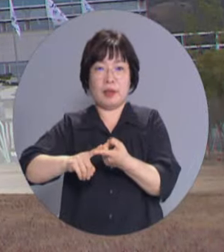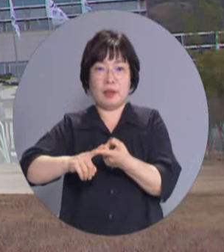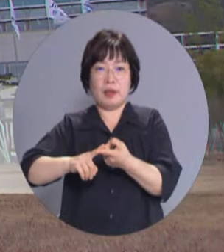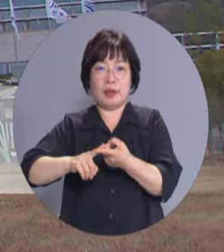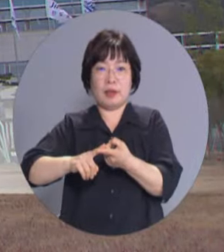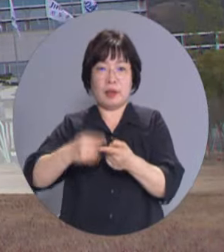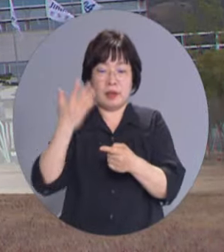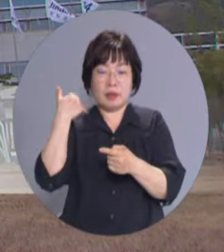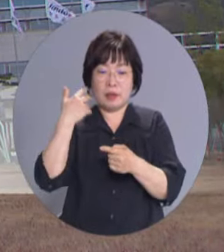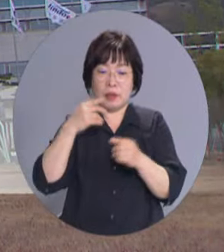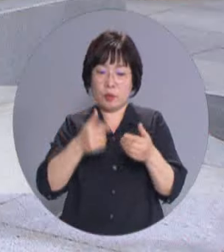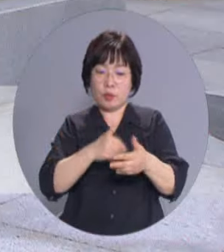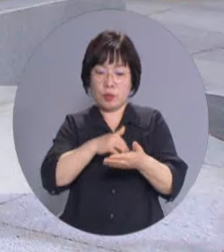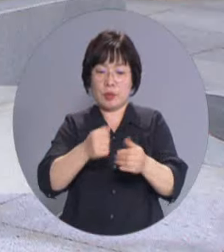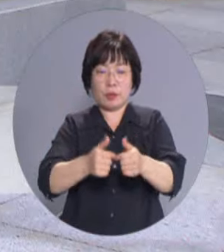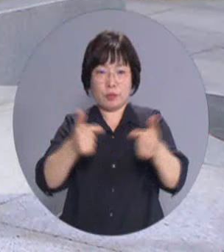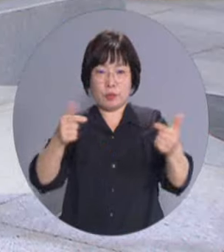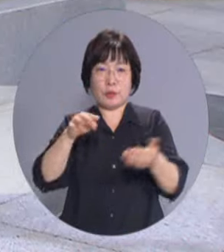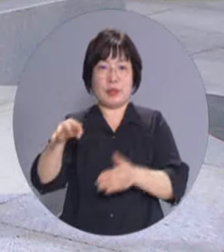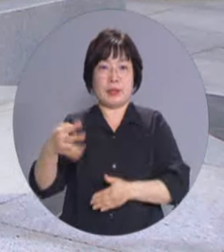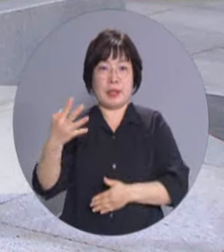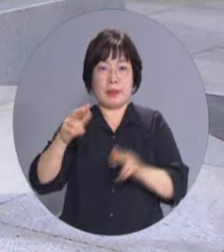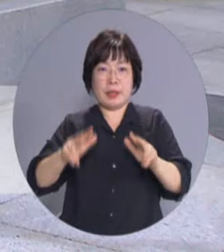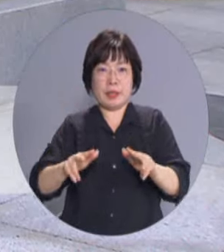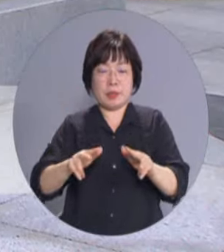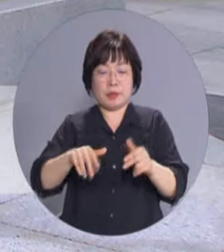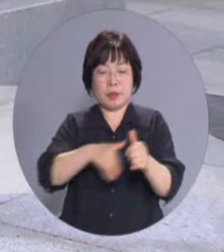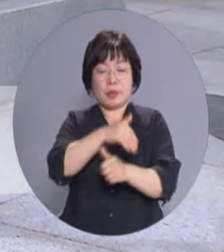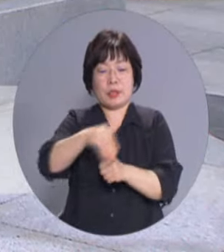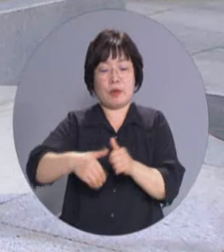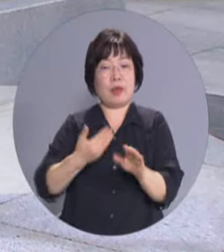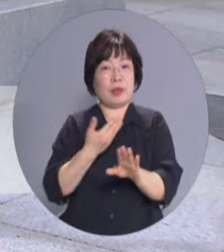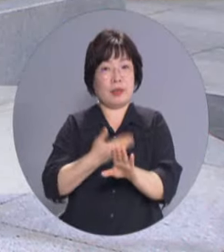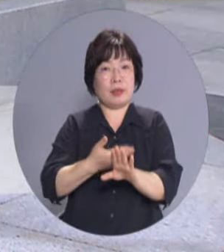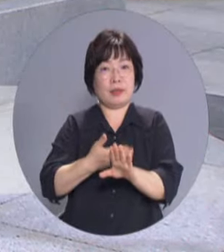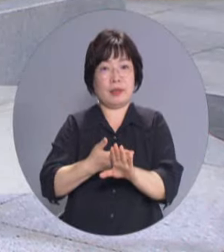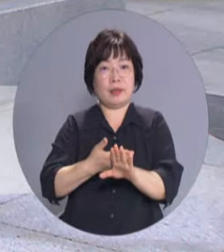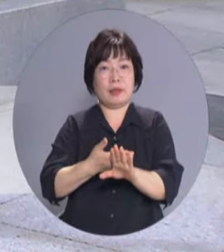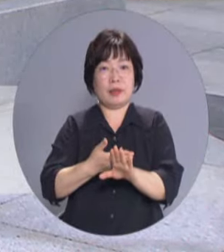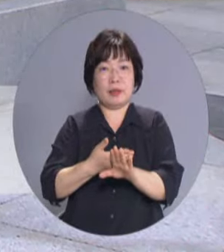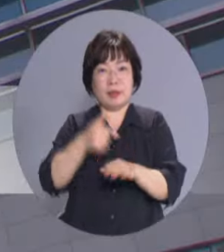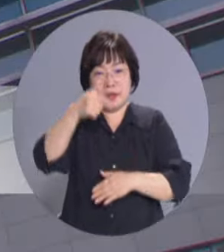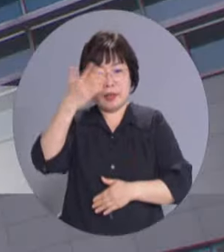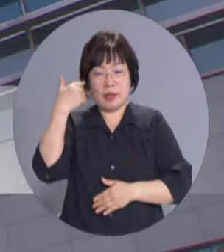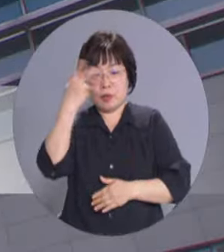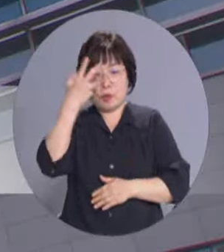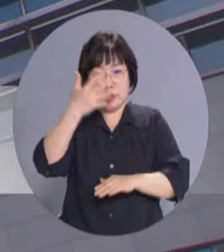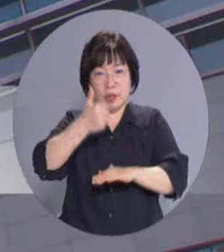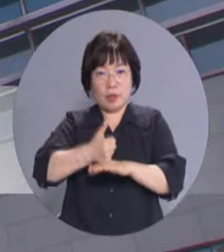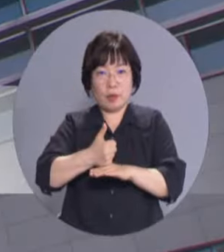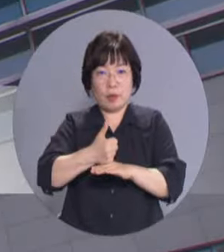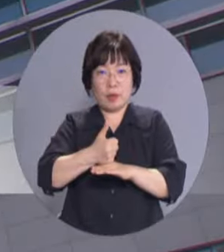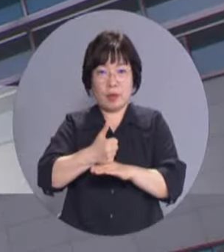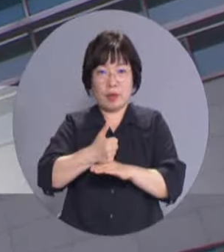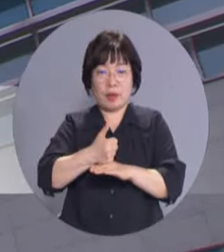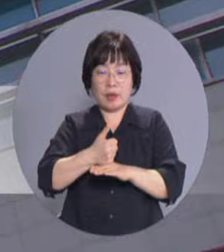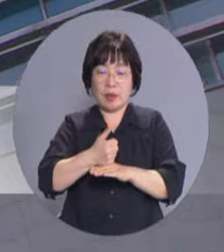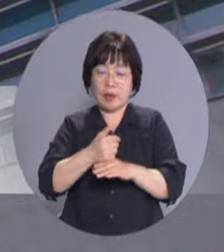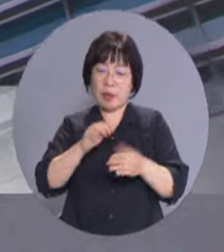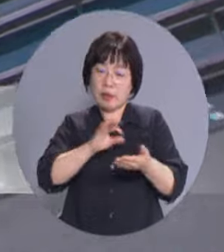양대학교 400명으로 현재와 다른 여건에서 마련됐고 과거 용역 자료가 편향적으로